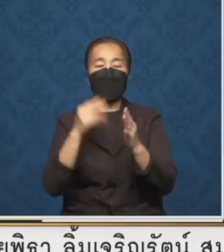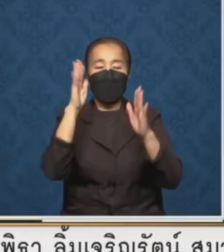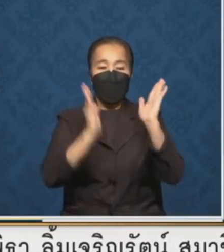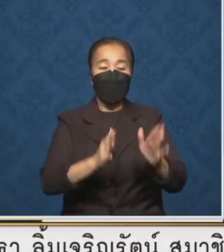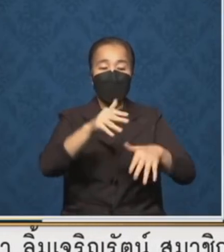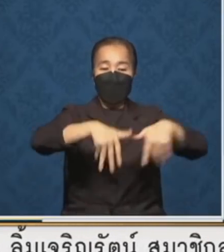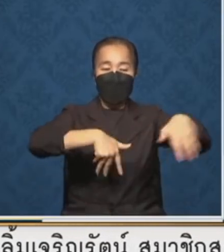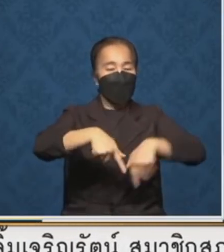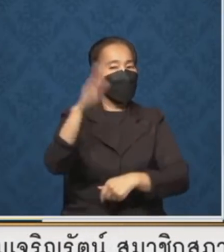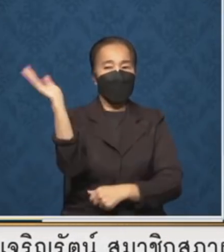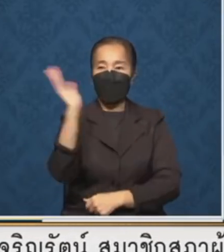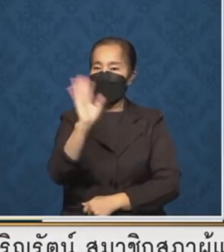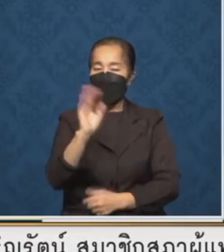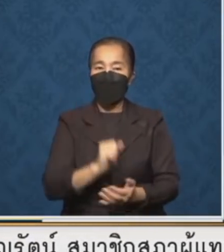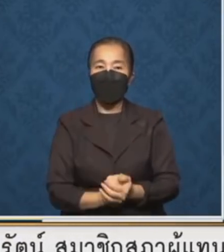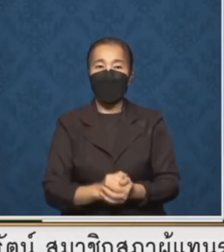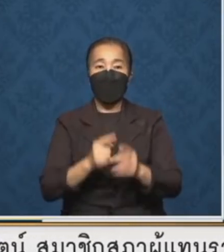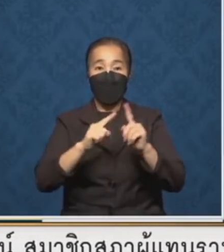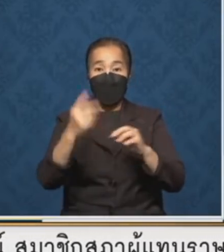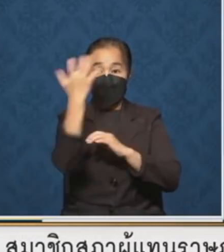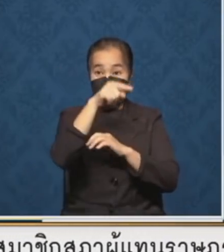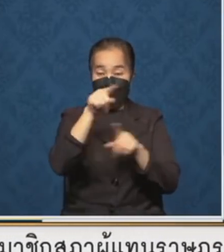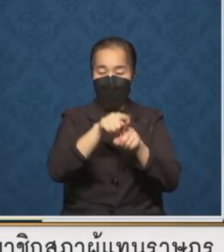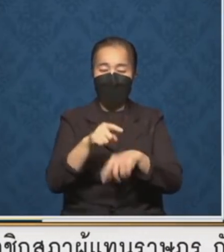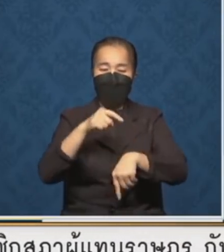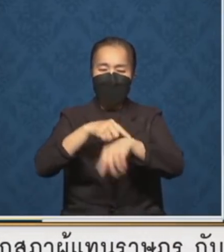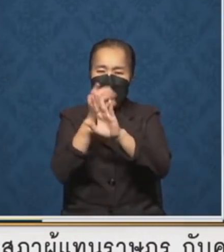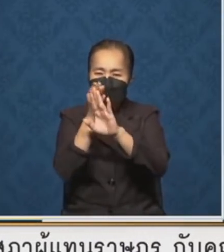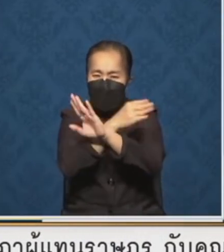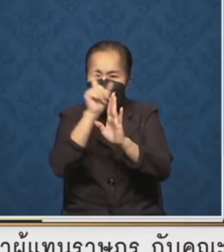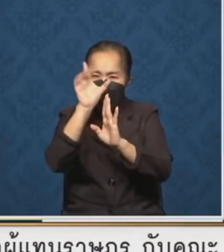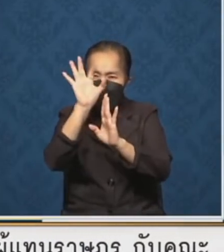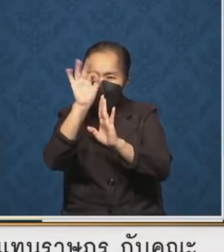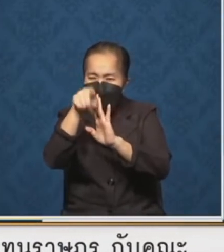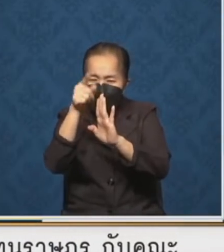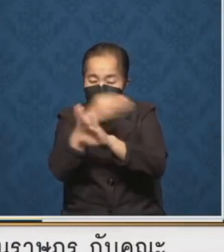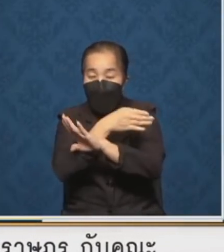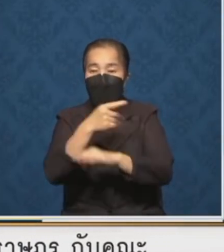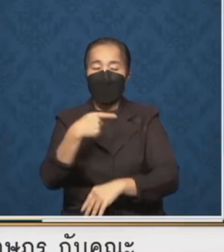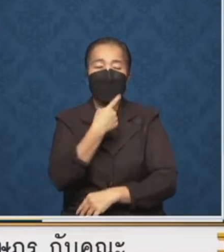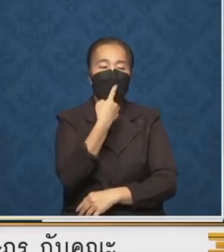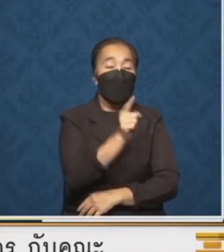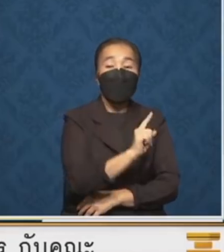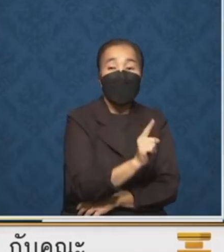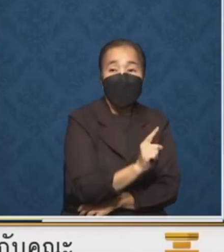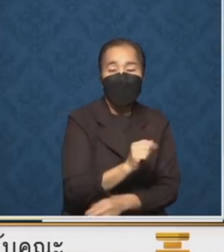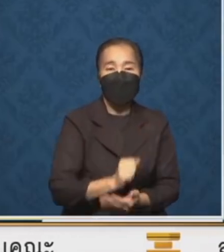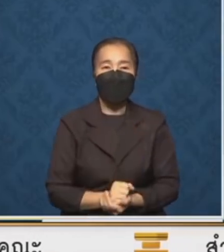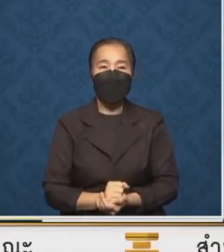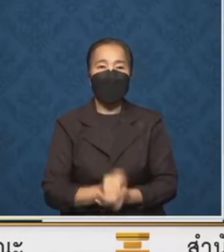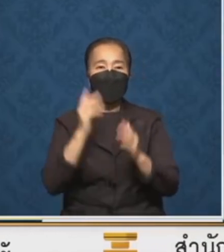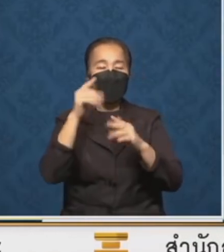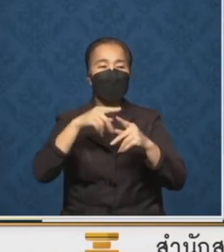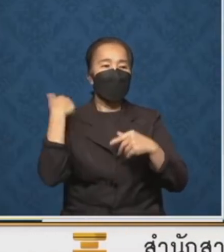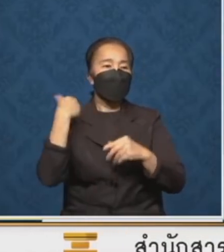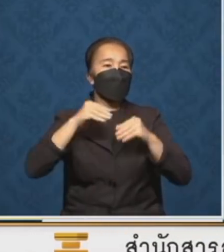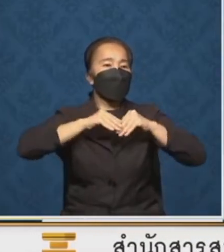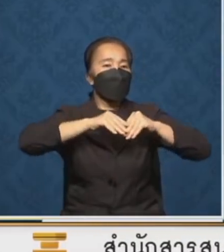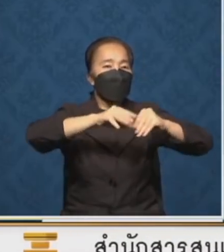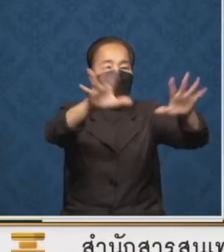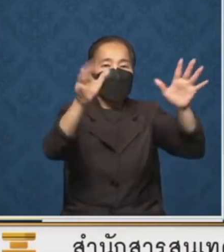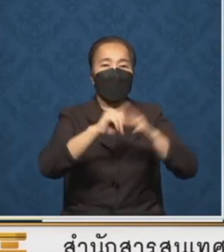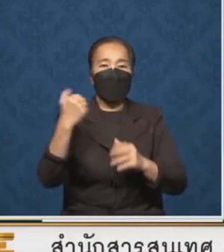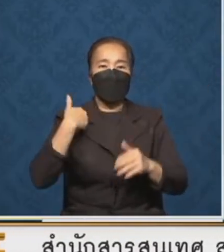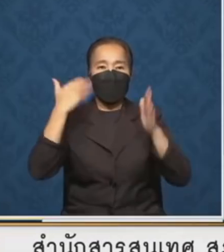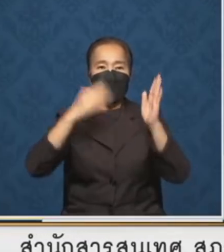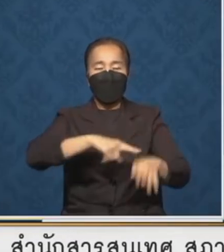รแต่ในรายการเดียวกันครับ9นาทีก่อนหน้าที่ท่านจะพูดเรื่องนี้ครับท่านบอกแบบนี้ครับคนสาธารณะเป็นคนที่มีคนรักคนศ